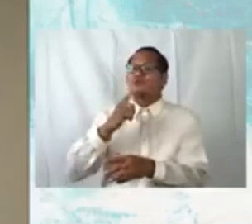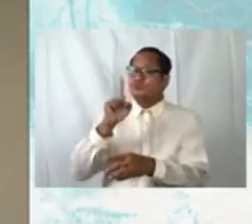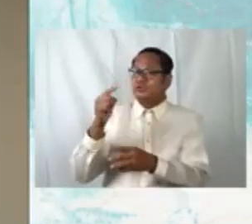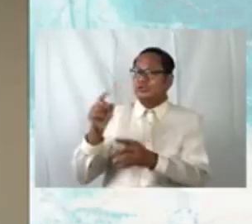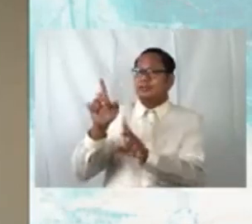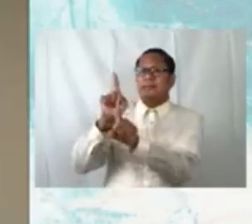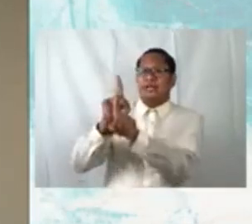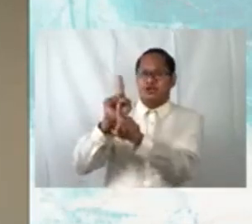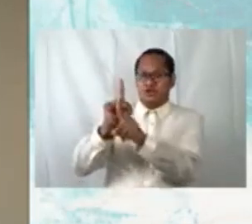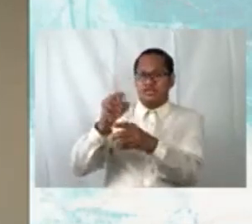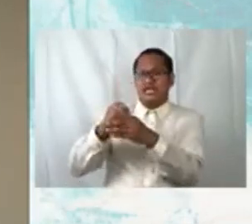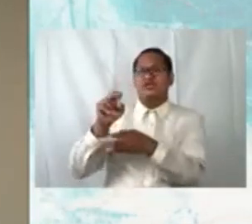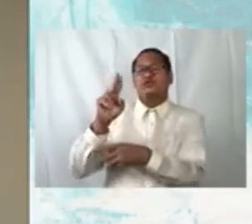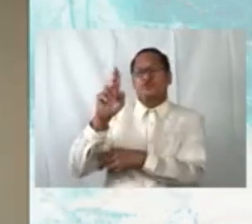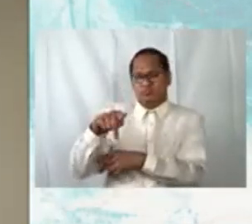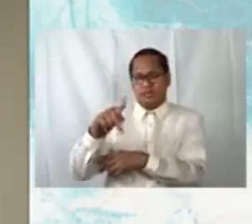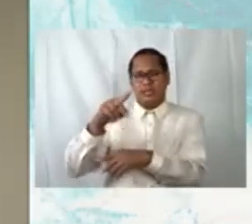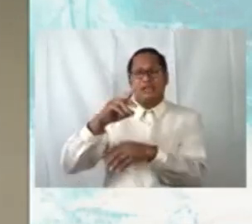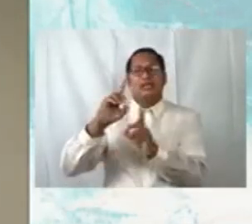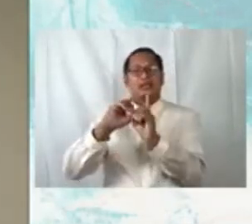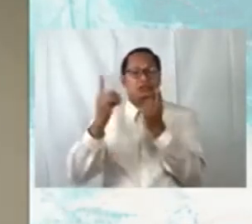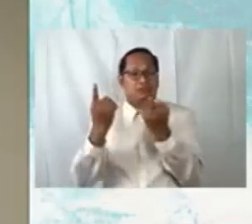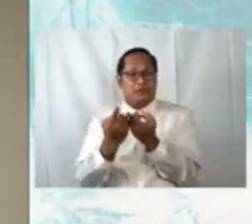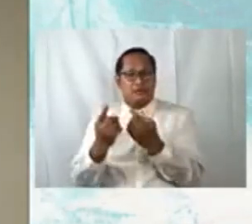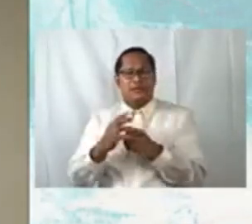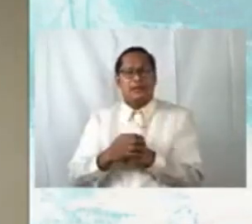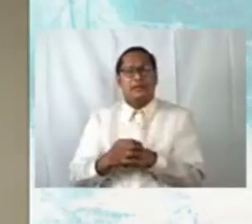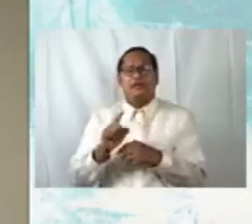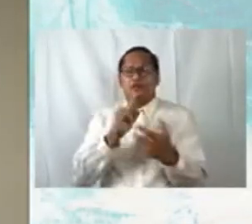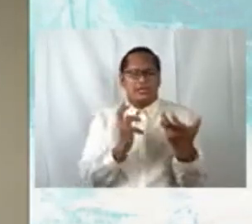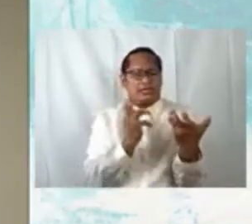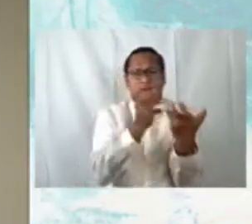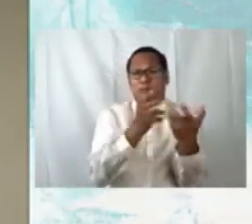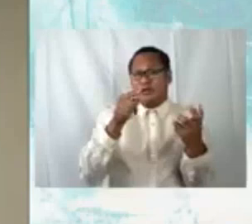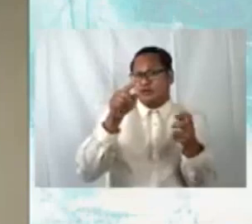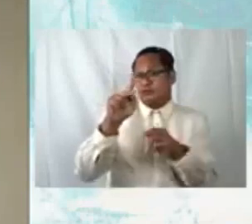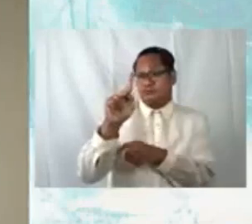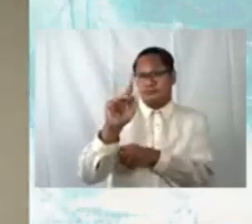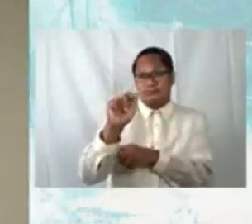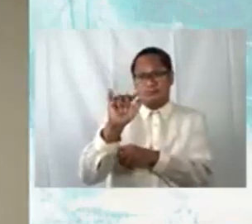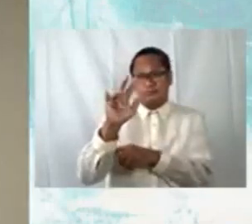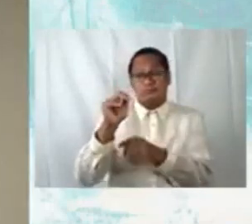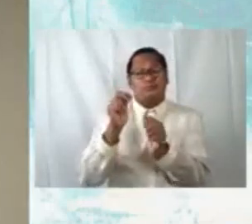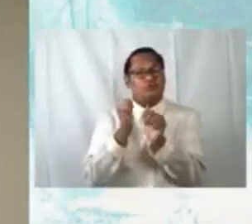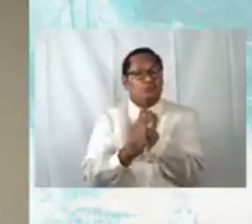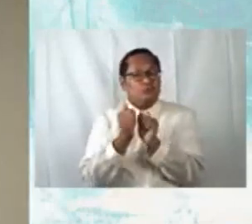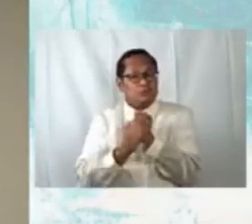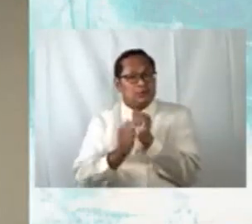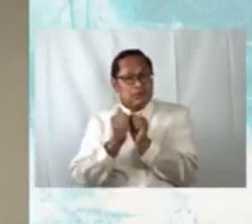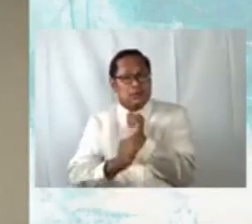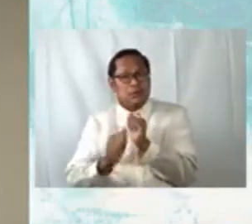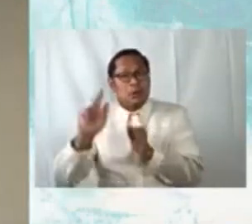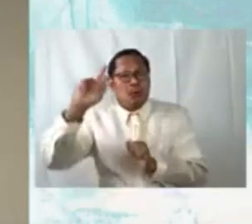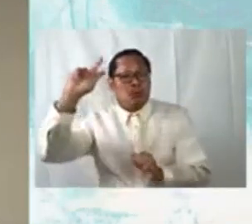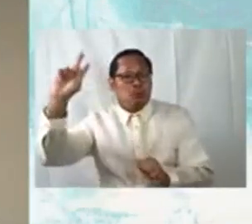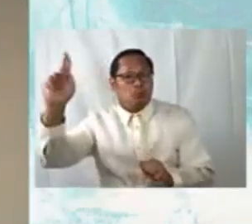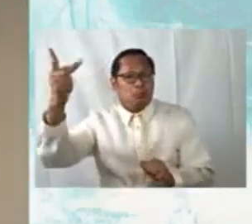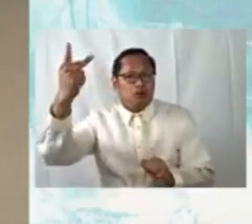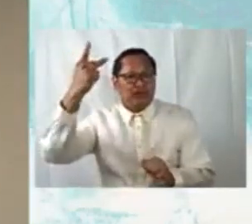Department, i-appropriate nila yung kalayaan to mean political